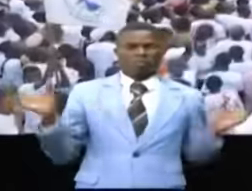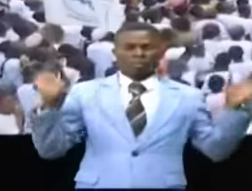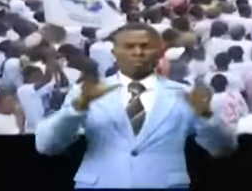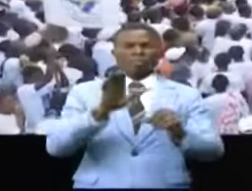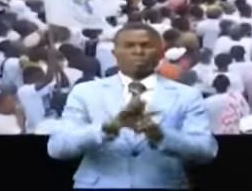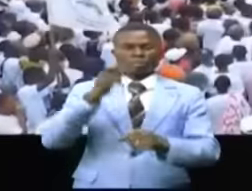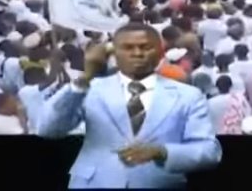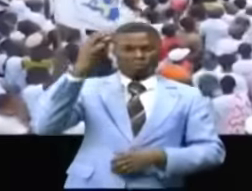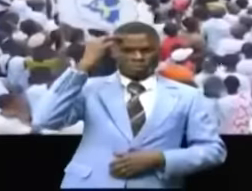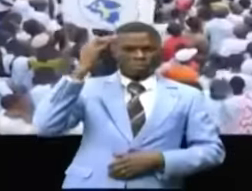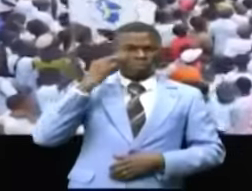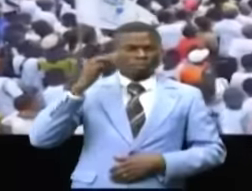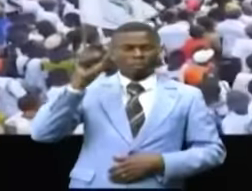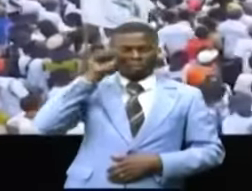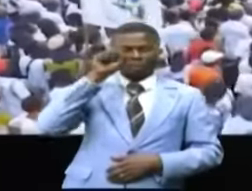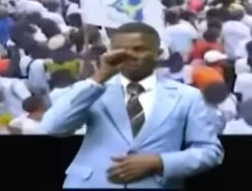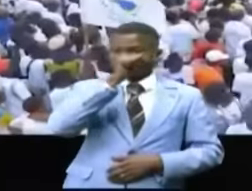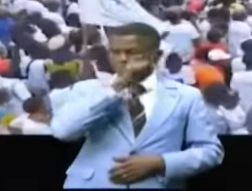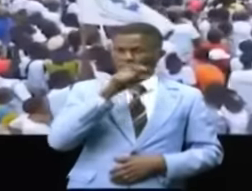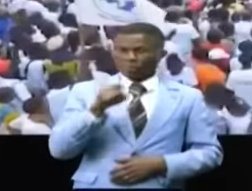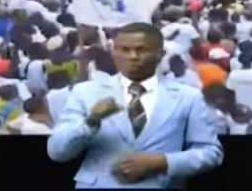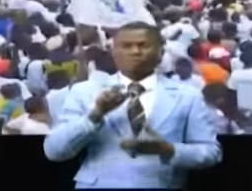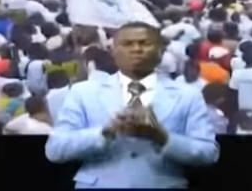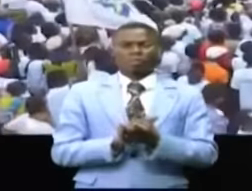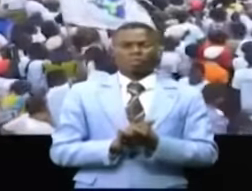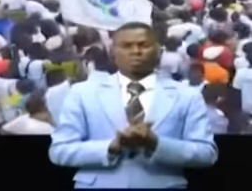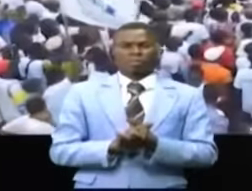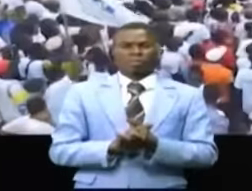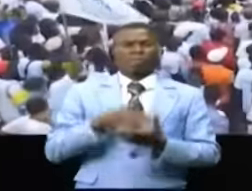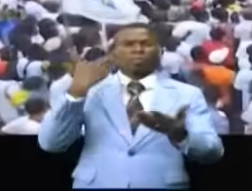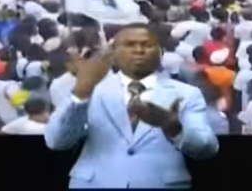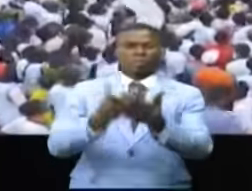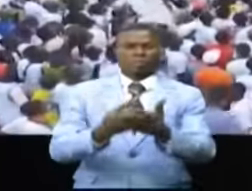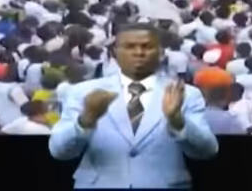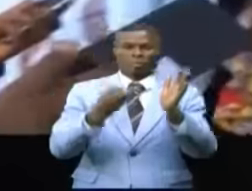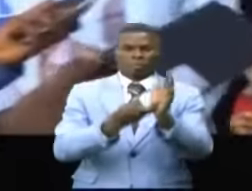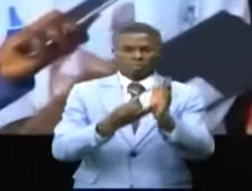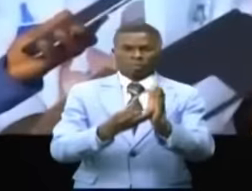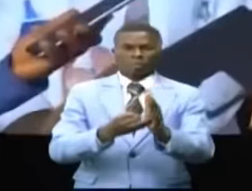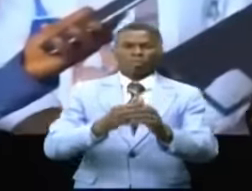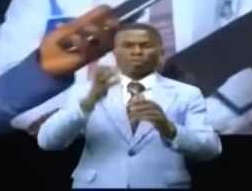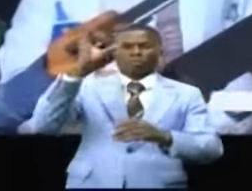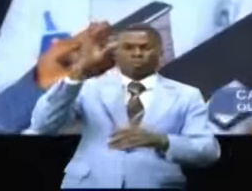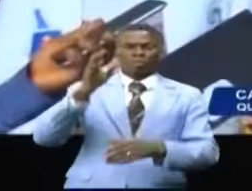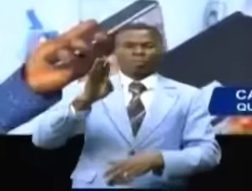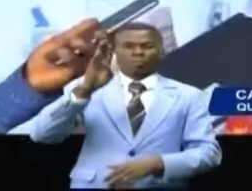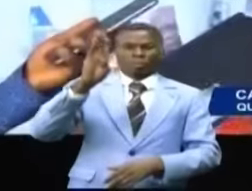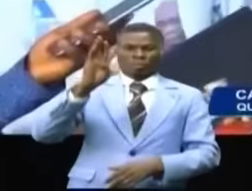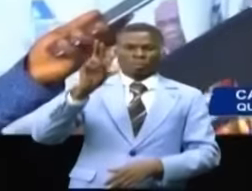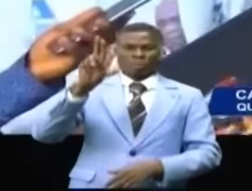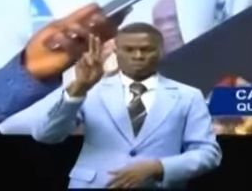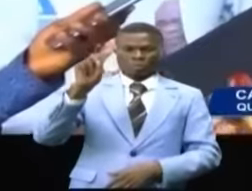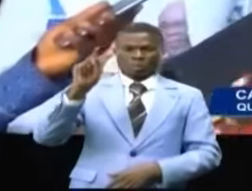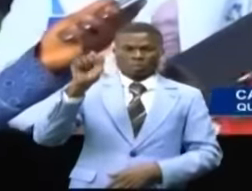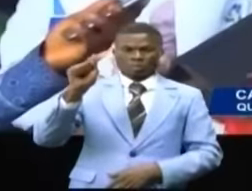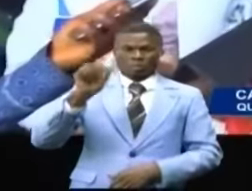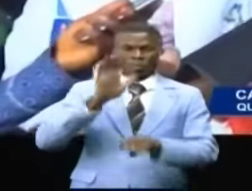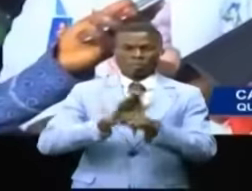Le premier ministre Jean-Michel Samalukonde Kingé arrive dimanche à Bouta. Venez nombreux